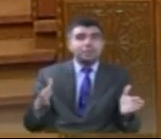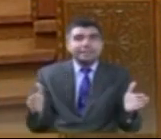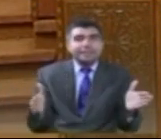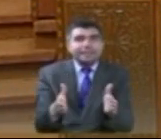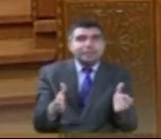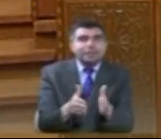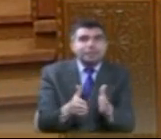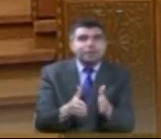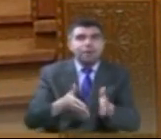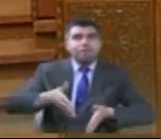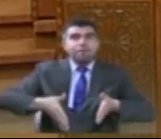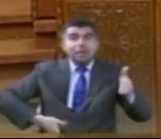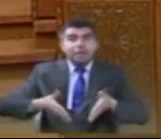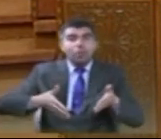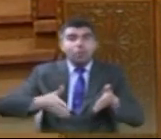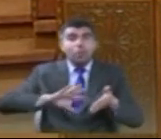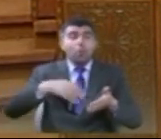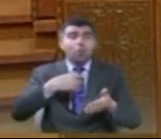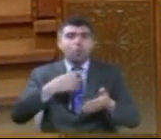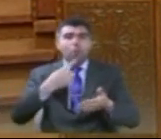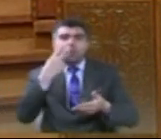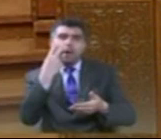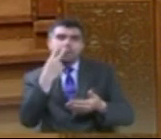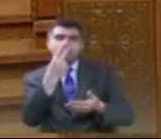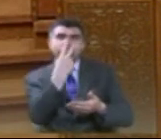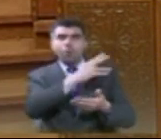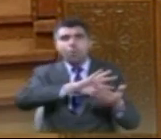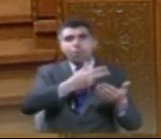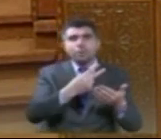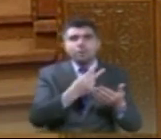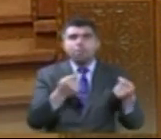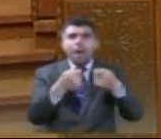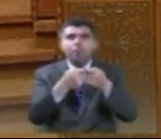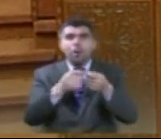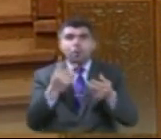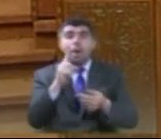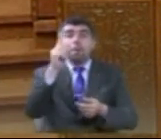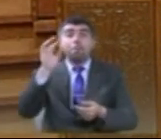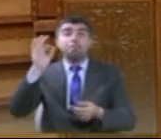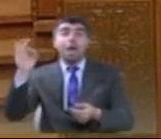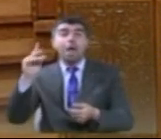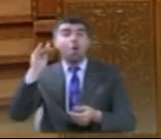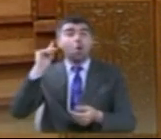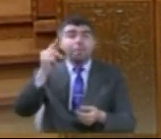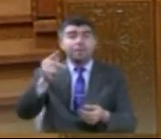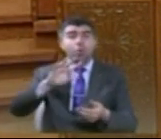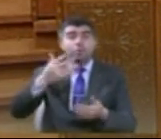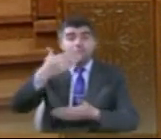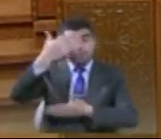رغم أن في غالبتها جيدة. الحكومة استثمرت مئات الكيلومترات، نعطيها لكم